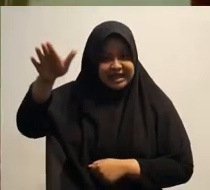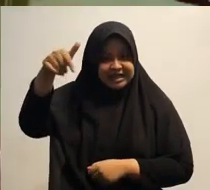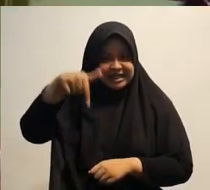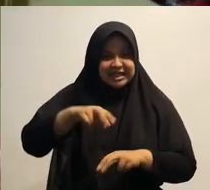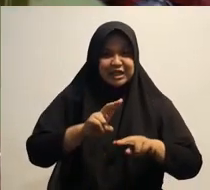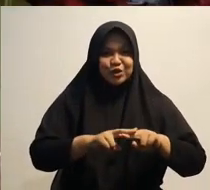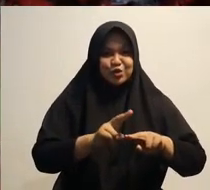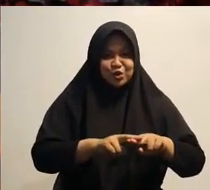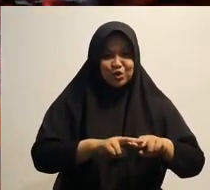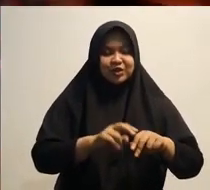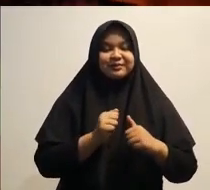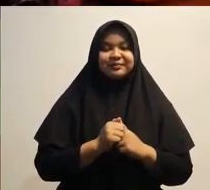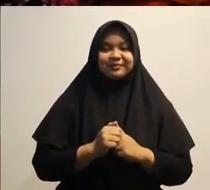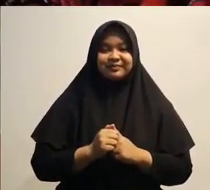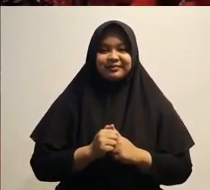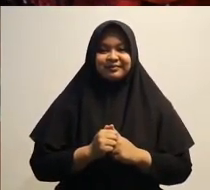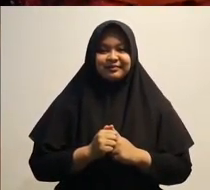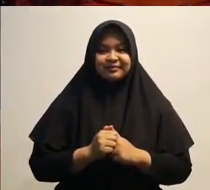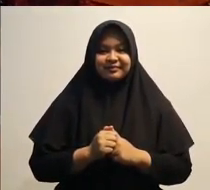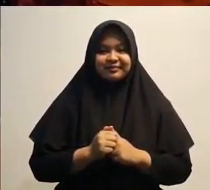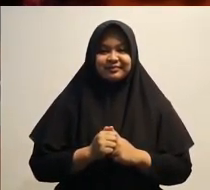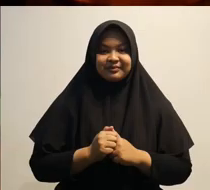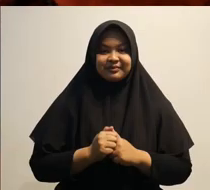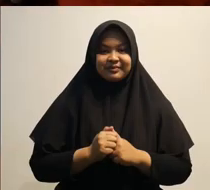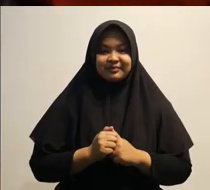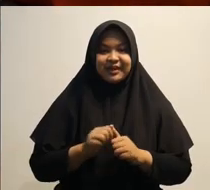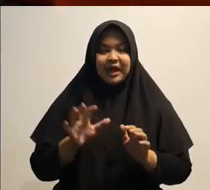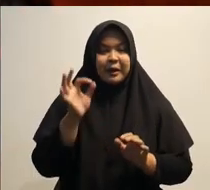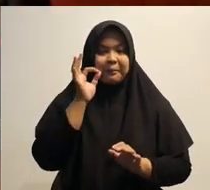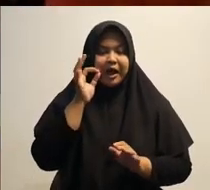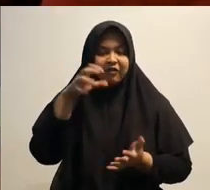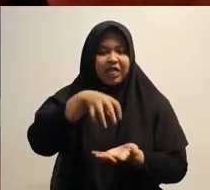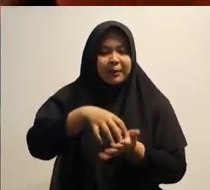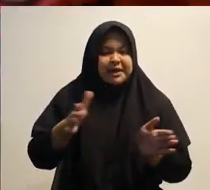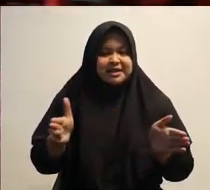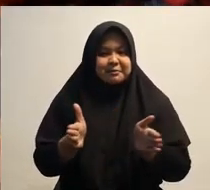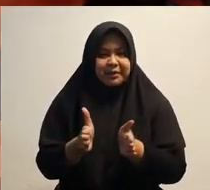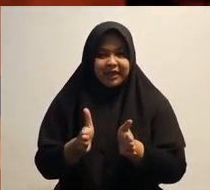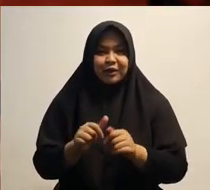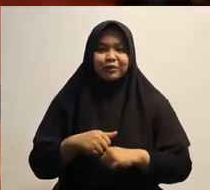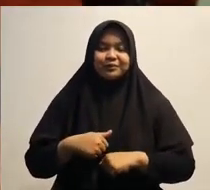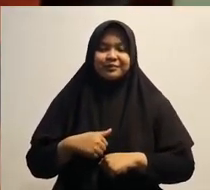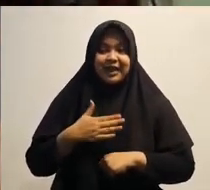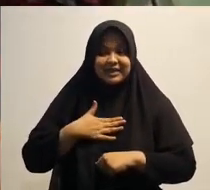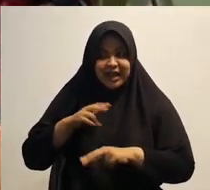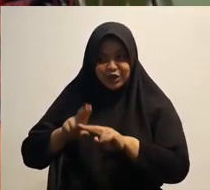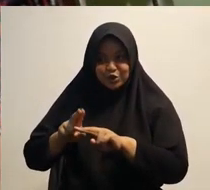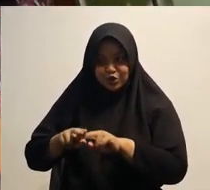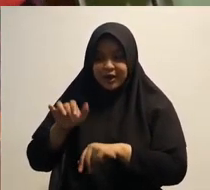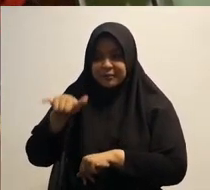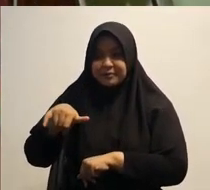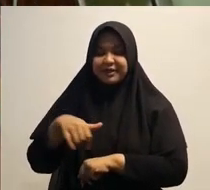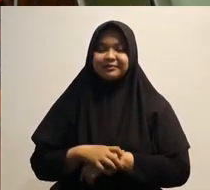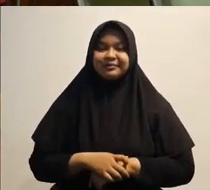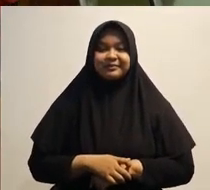Ya, sini, sini agak umat. Itu sedikit. Saya duduk ya Mbak? Iya.